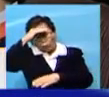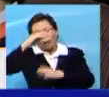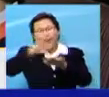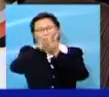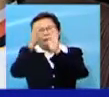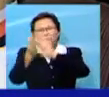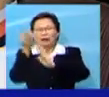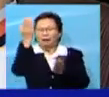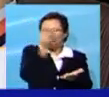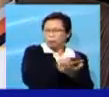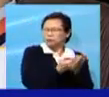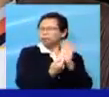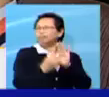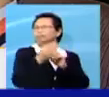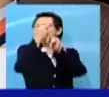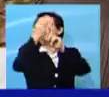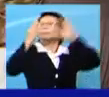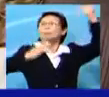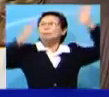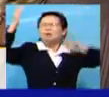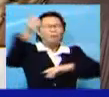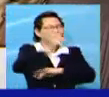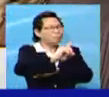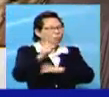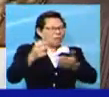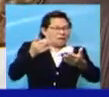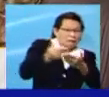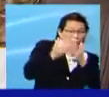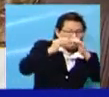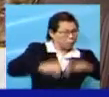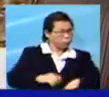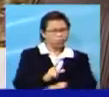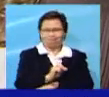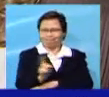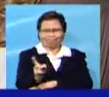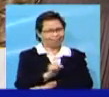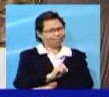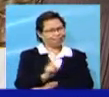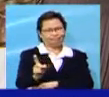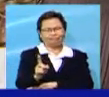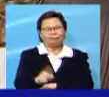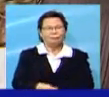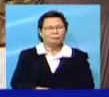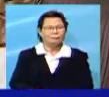menjadi bukti utama Malaysia bukan hampir muflis.